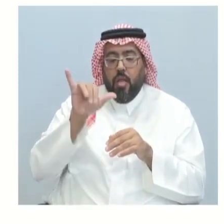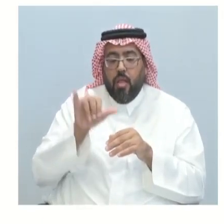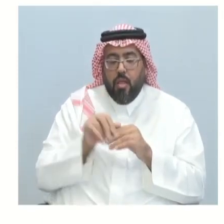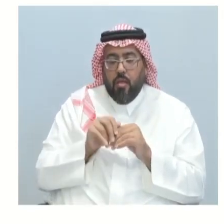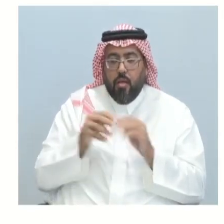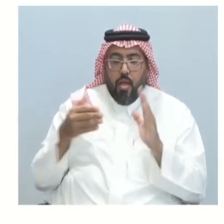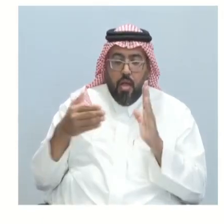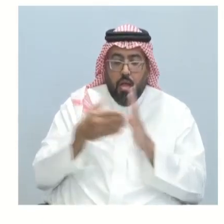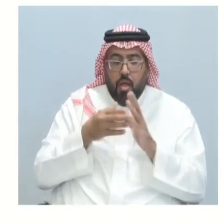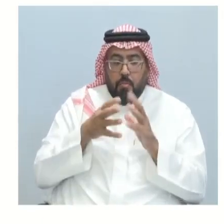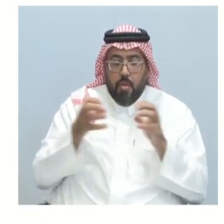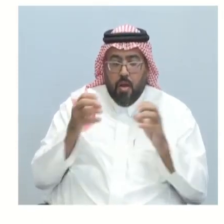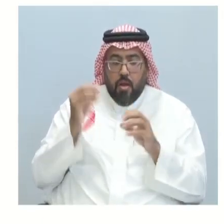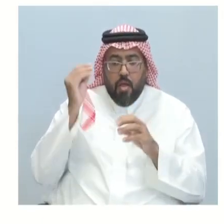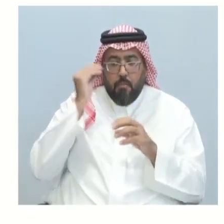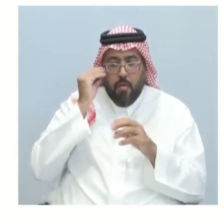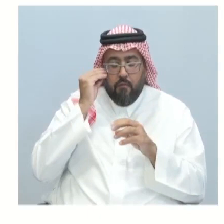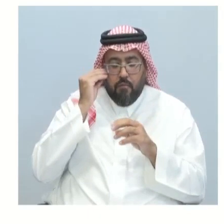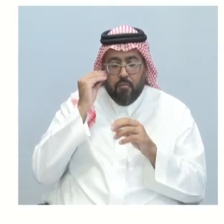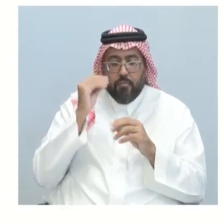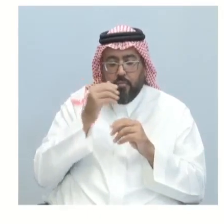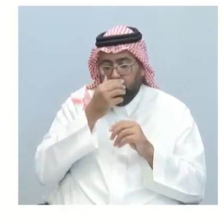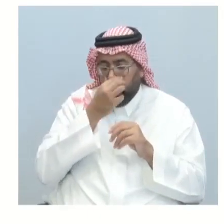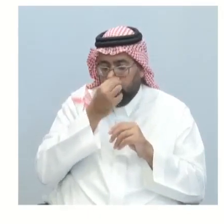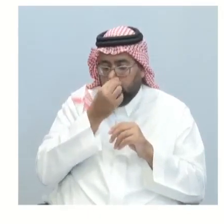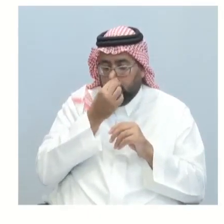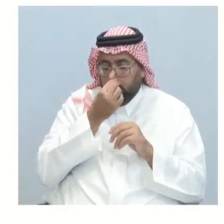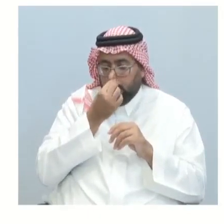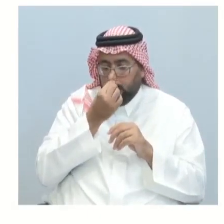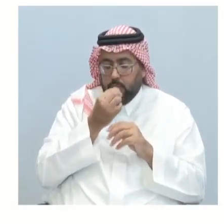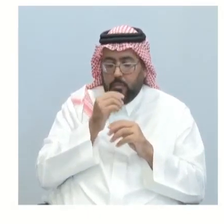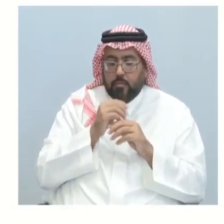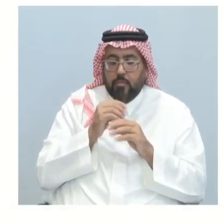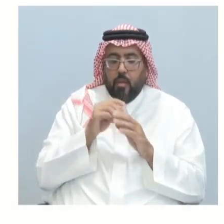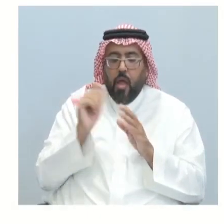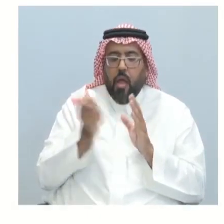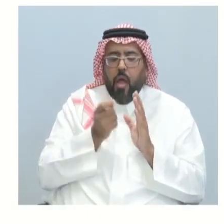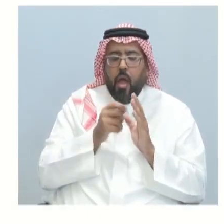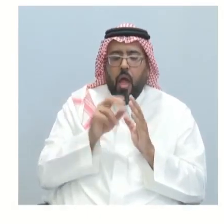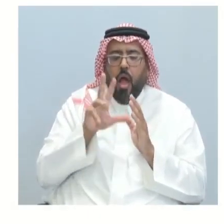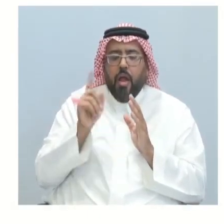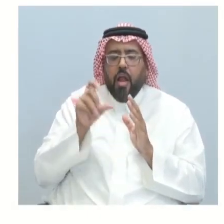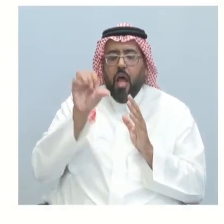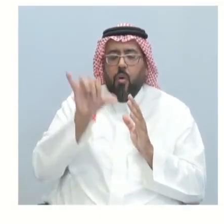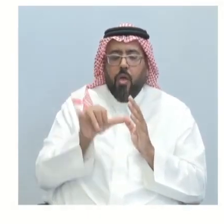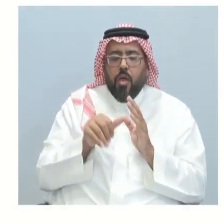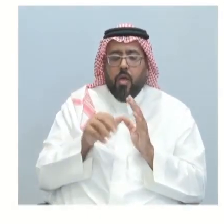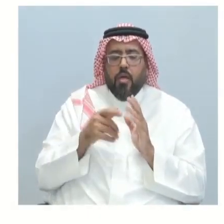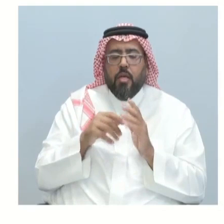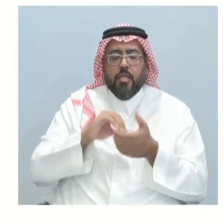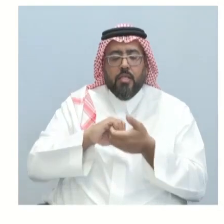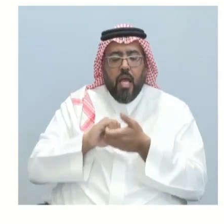من معاني المعروف ابنائي وبناتي ناتي الان للراوي وقد سبق التعريف به وهو